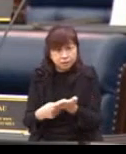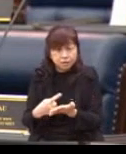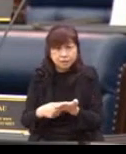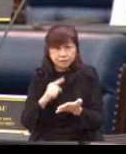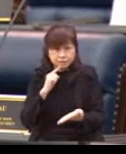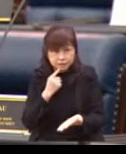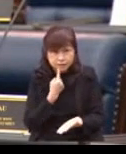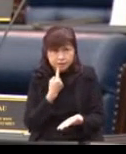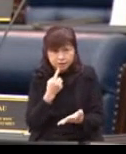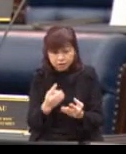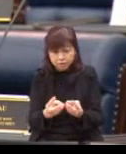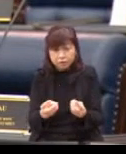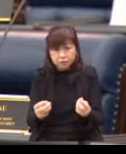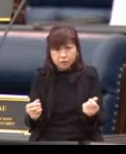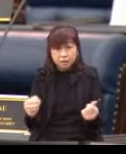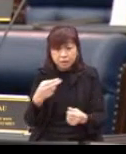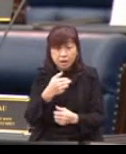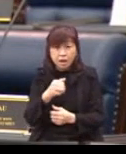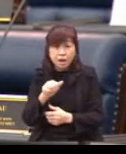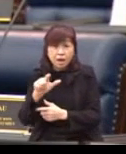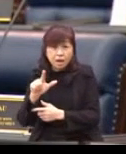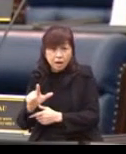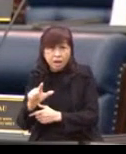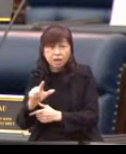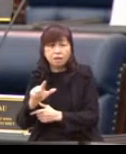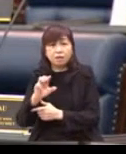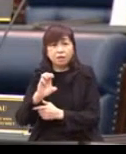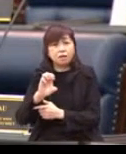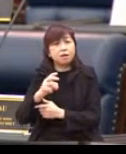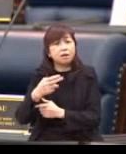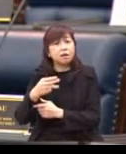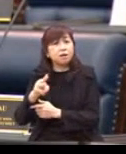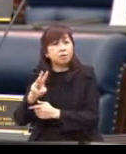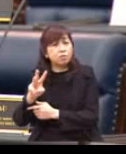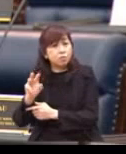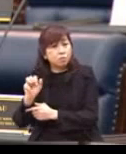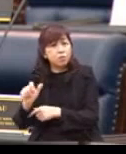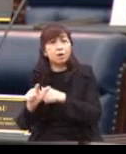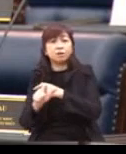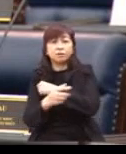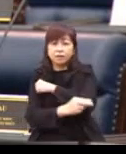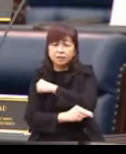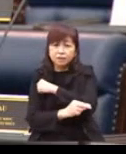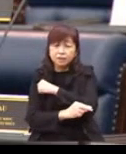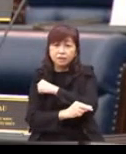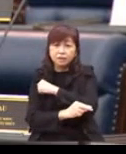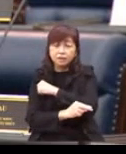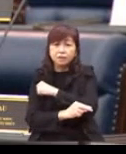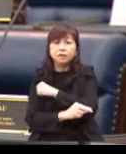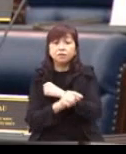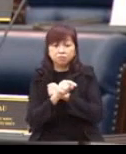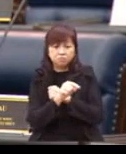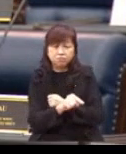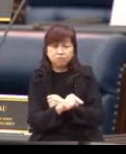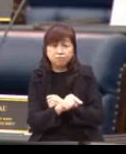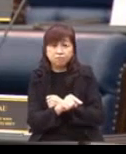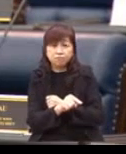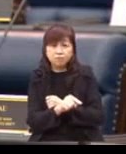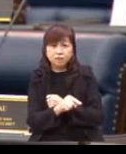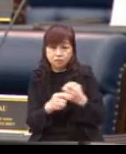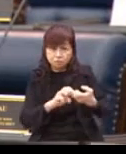karena tanah adalah urusan negeri untuk mengadakan perbincangan supaya itu dapat